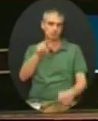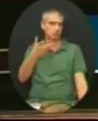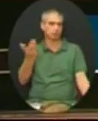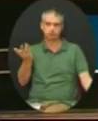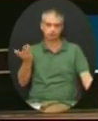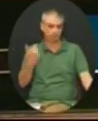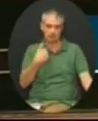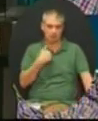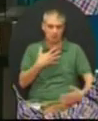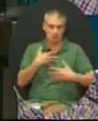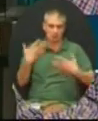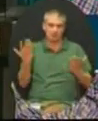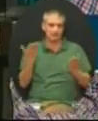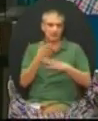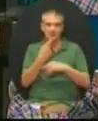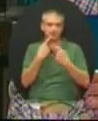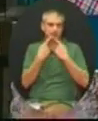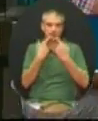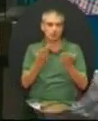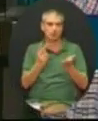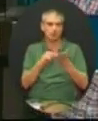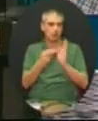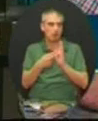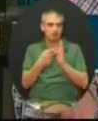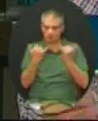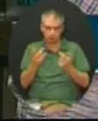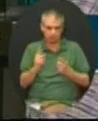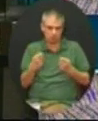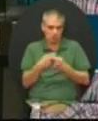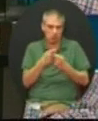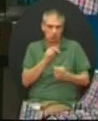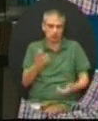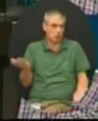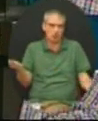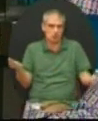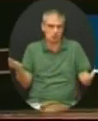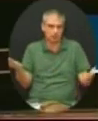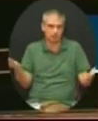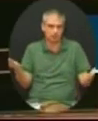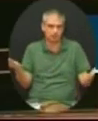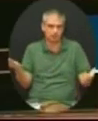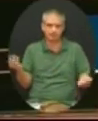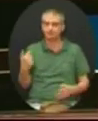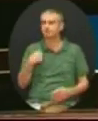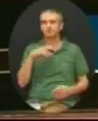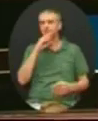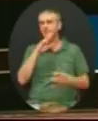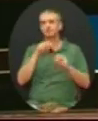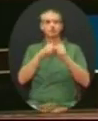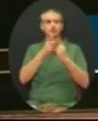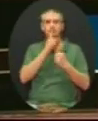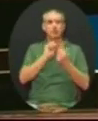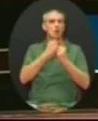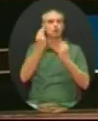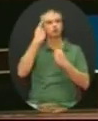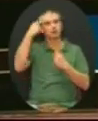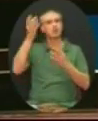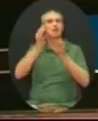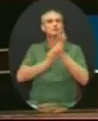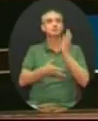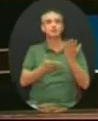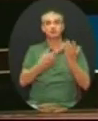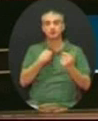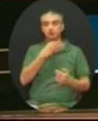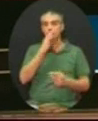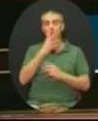אני לא נבהל אגב מלהיכנס לדיונים פוליטיים, אבל כרגע זה לא הנושא. לא מדבר על העניין עכשיו, על שוברים שתיקה או משהו אידיאולוגי ספציפי. השאלה